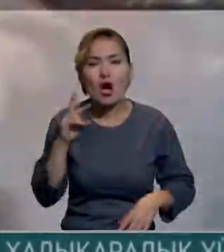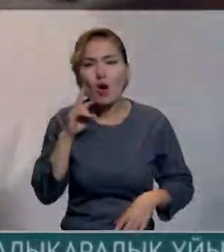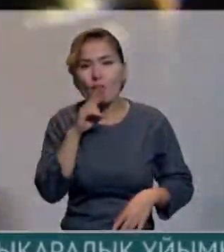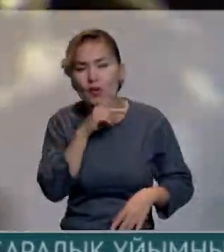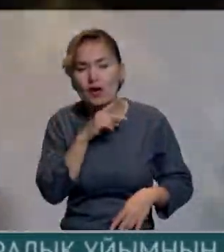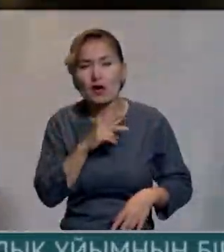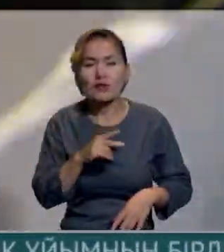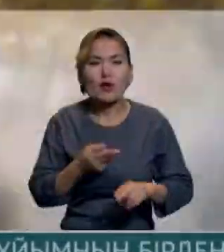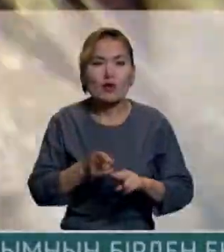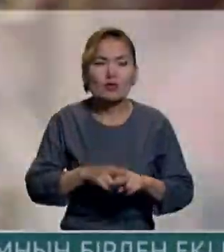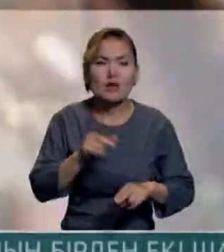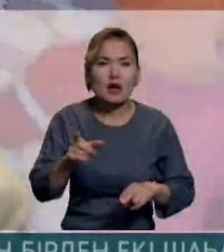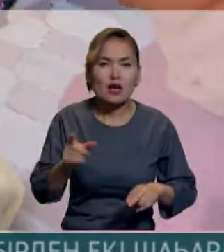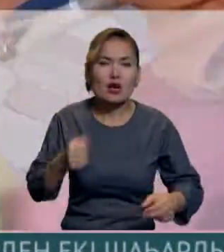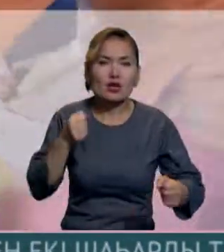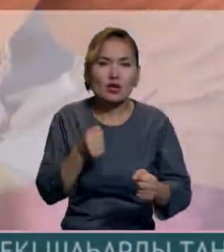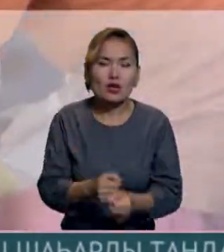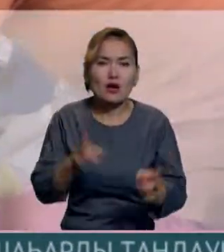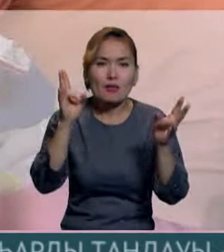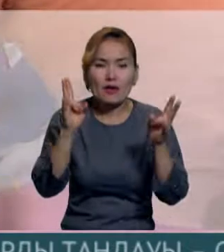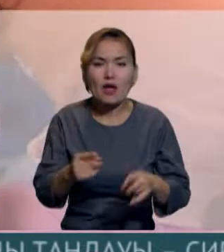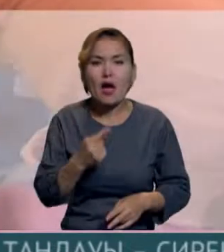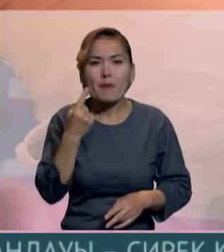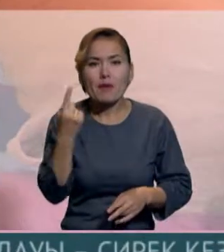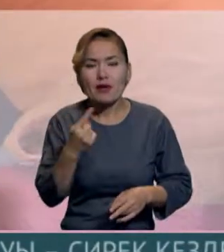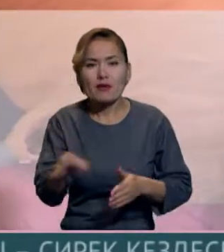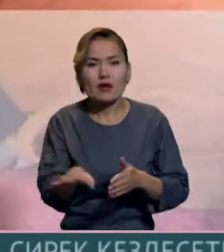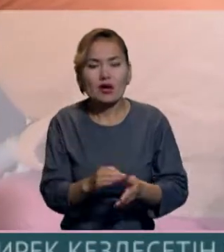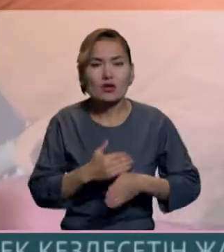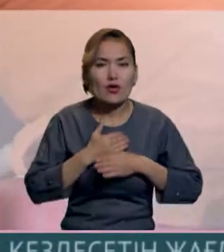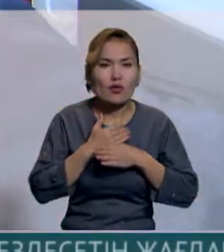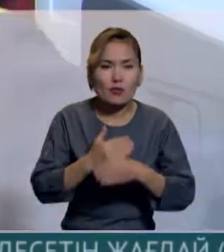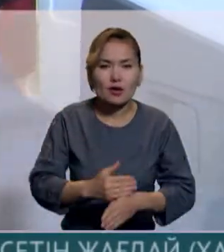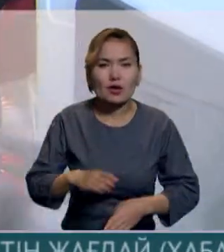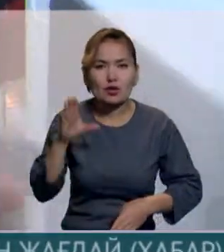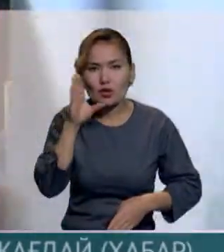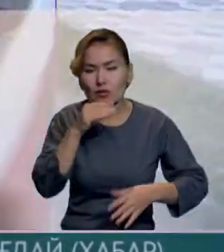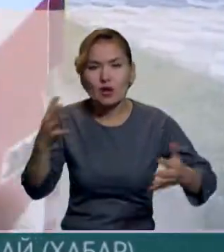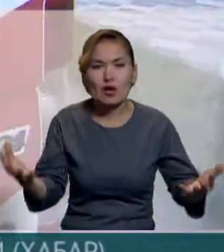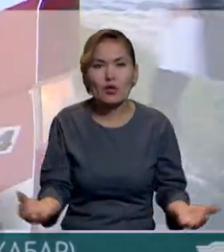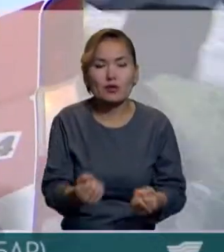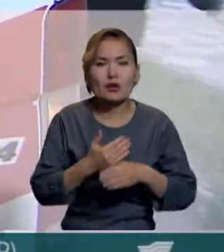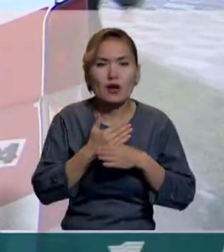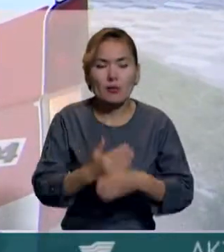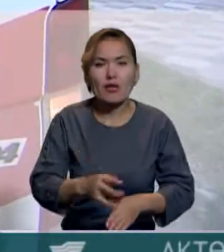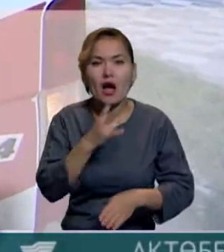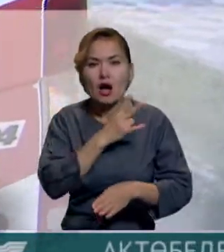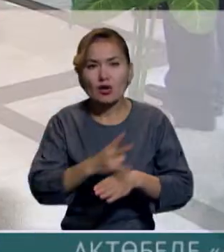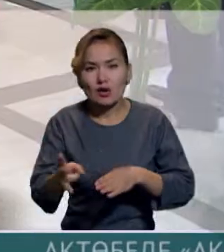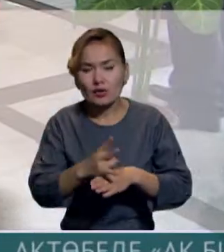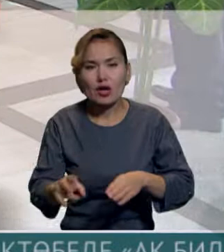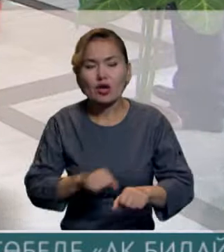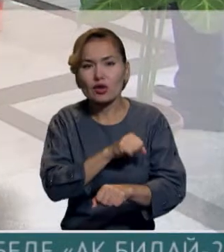журналистерге жол көлік апаты орын алған кездегі алғашқы көмек шаралары көрсетілді. Атап айтсақ, апаттың зиянды әсерін тоқтату,